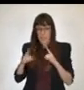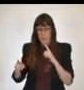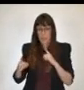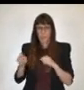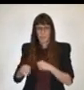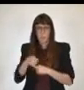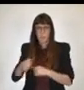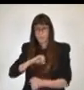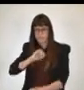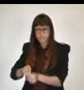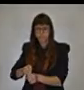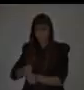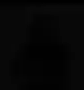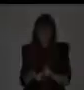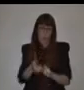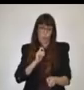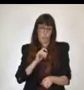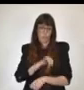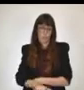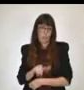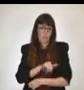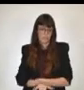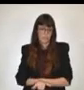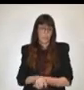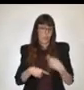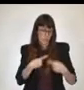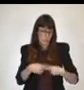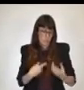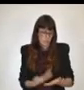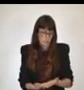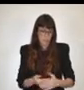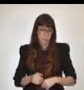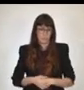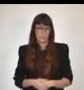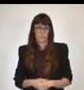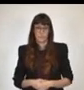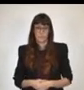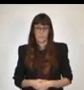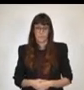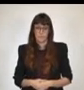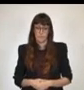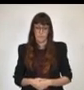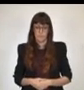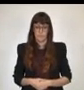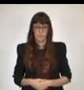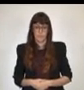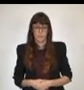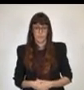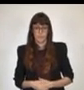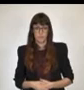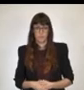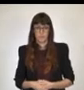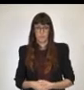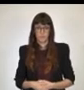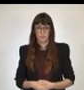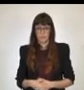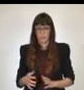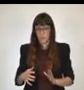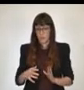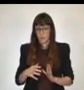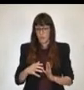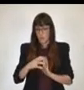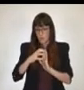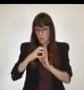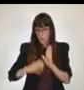été arrêtée. Enfin, le rapport pointe un dernier prêt qui a failli